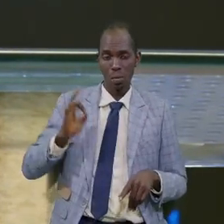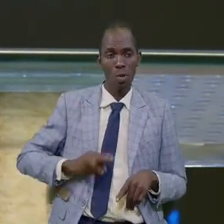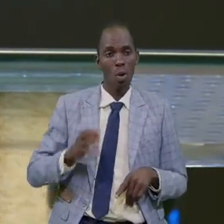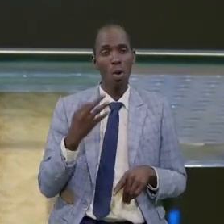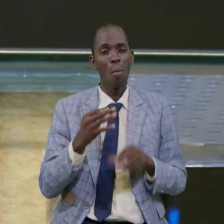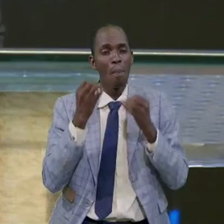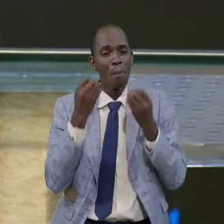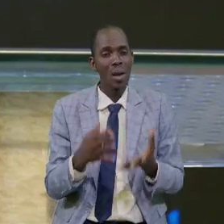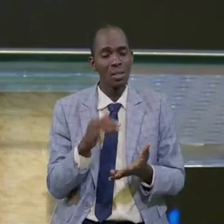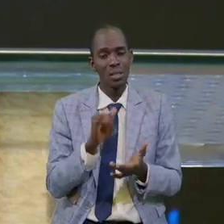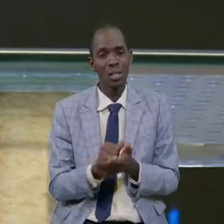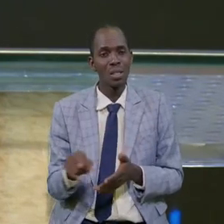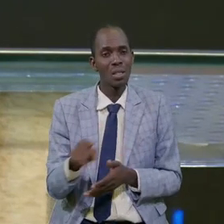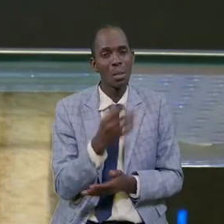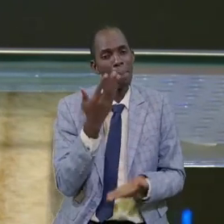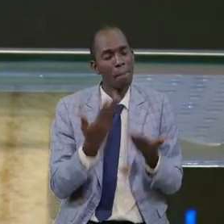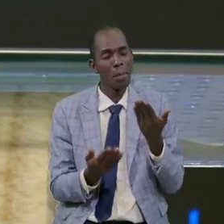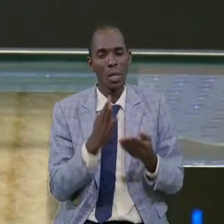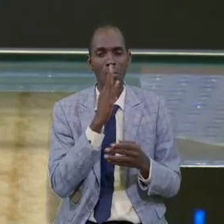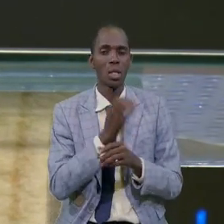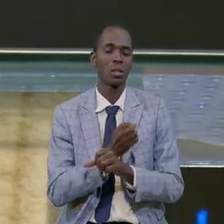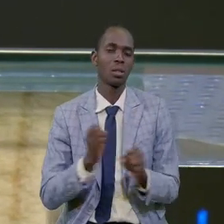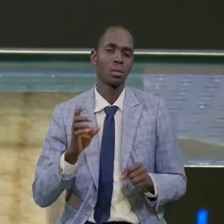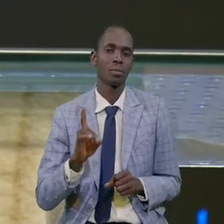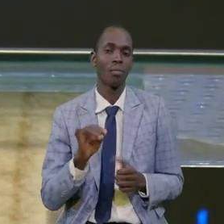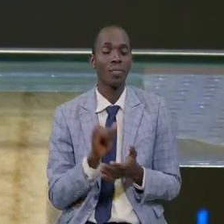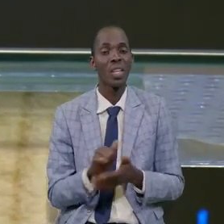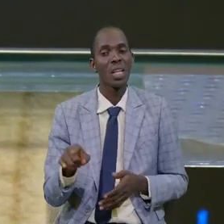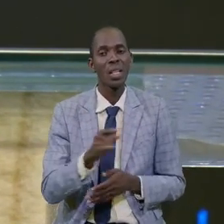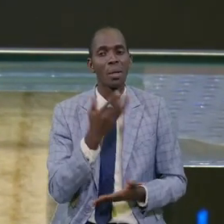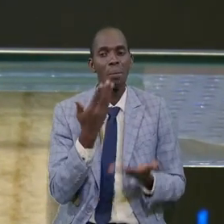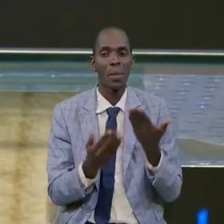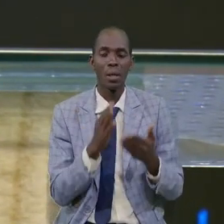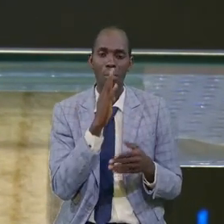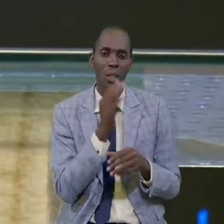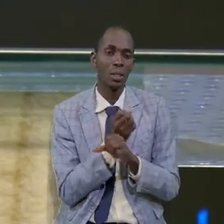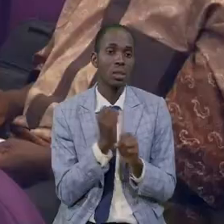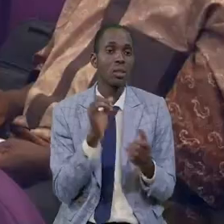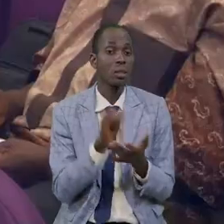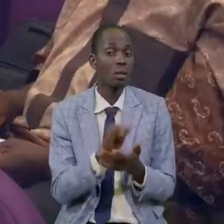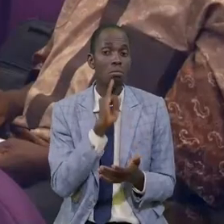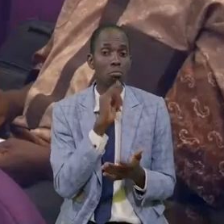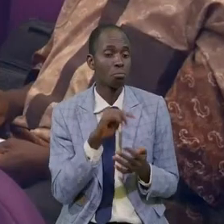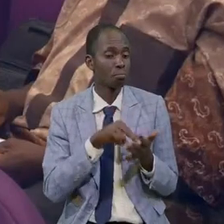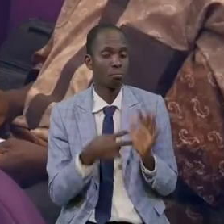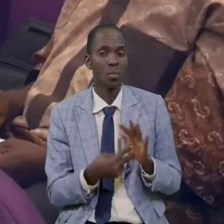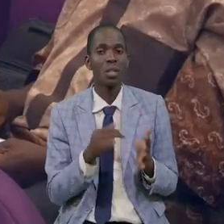grand nombre, afin qu'il soit sauvé. Mais afin qu'il soit sauvé, c'est